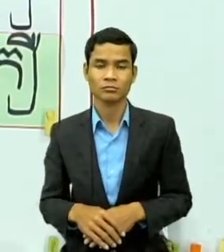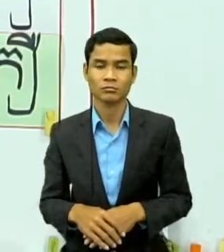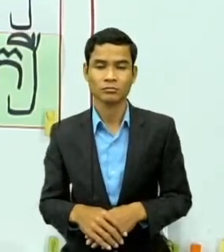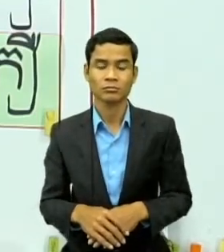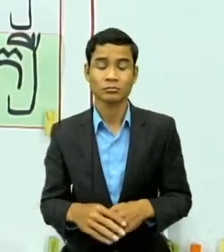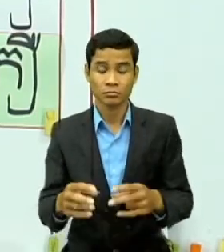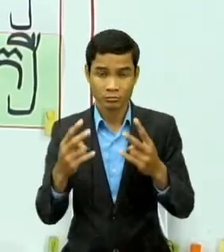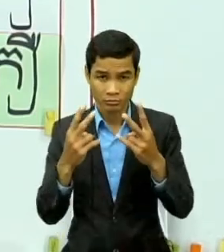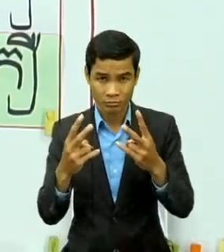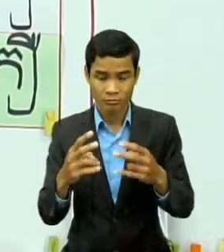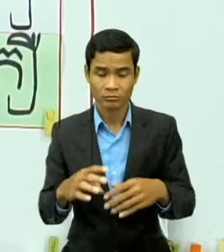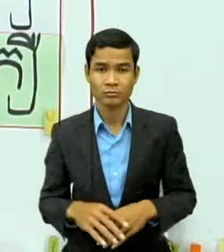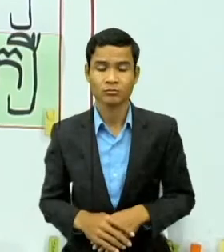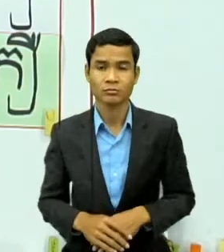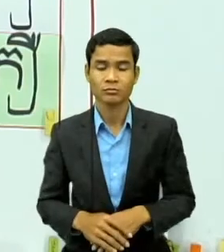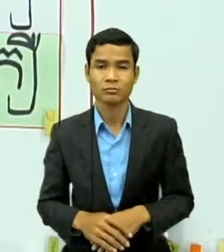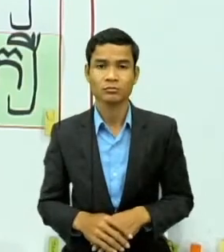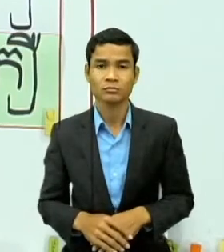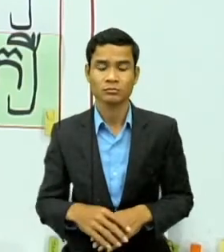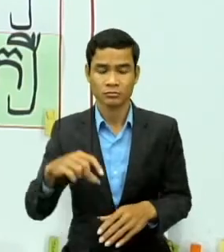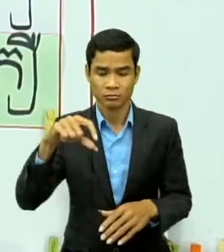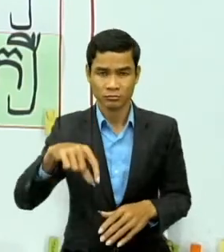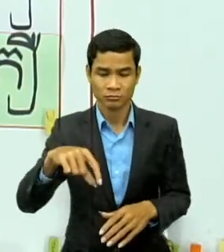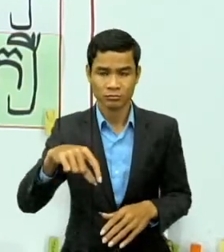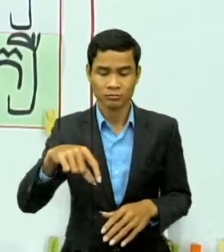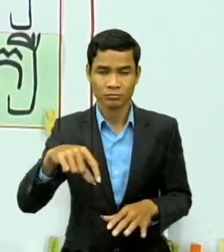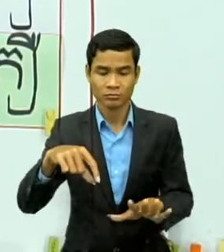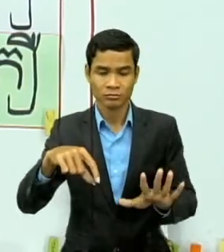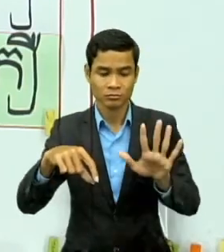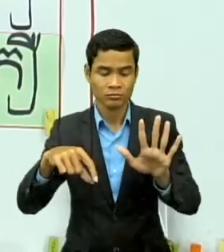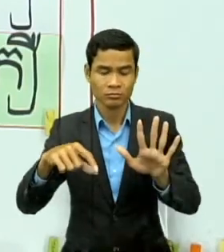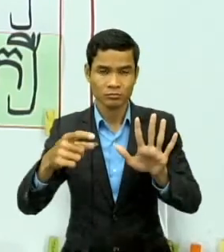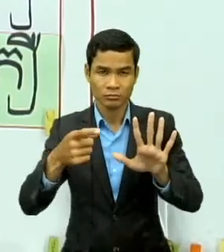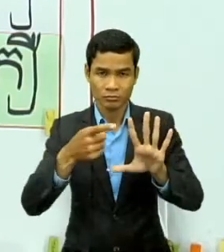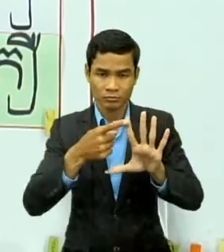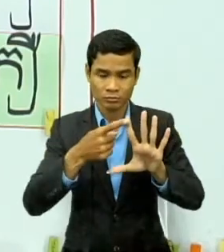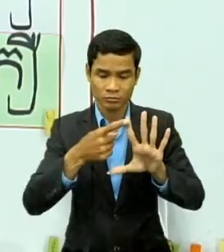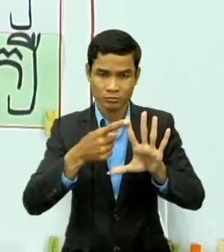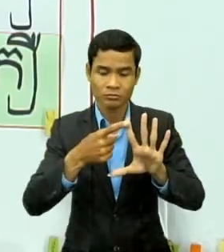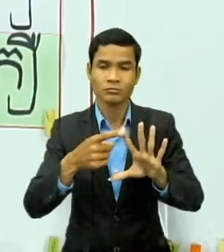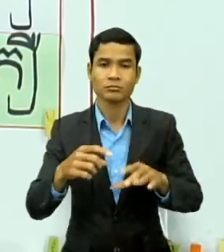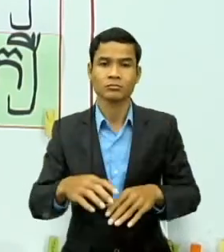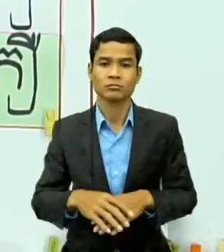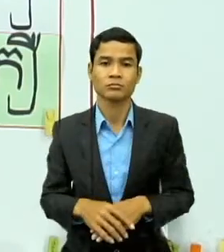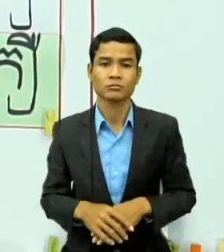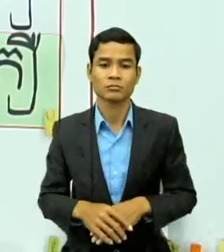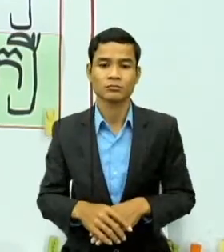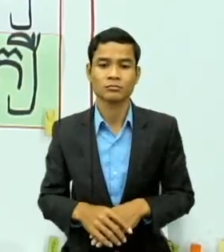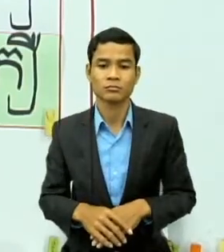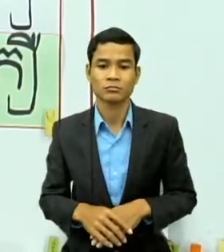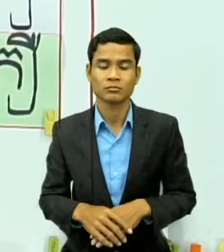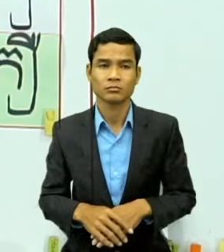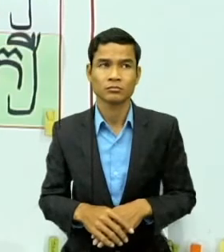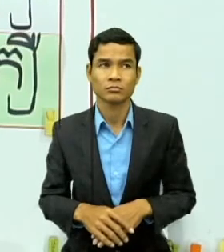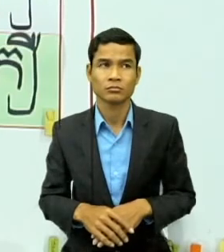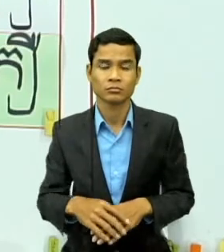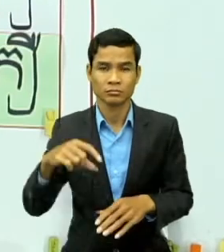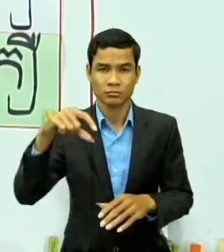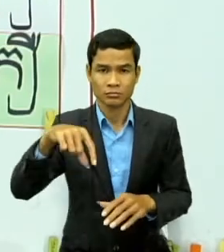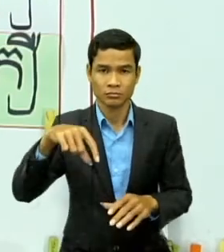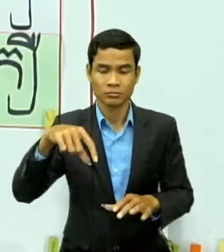ចាផ្ទៀងផ្ទាត់កអីកៃចា